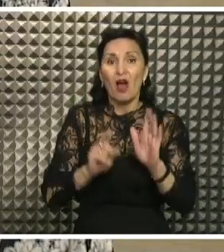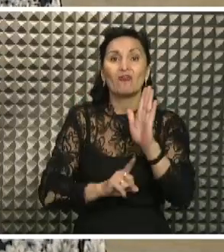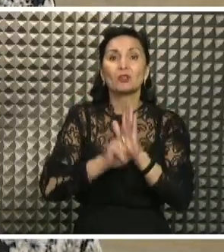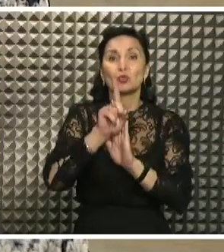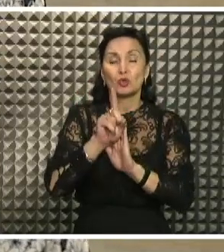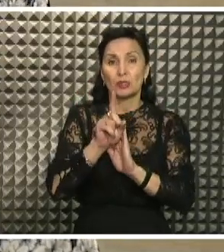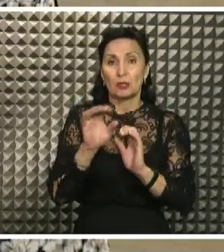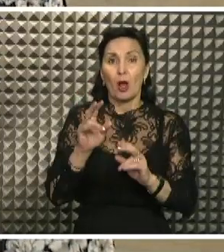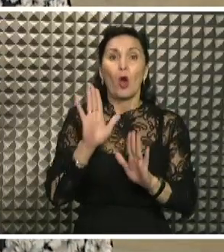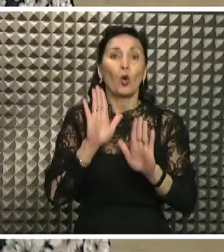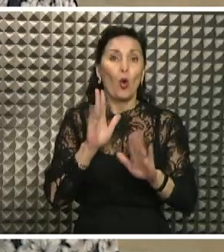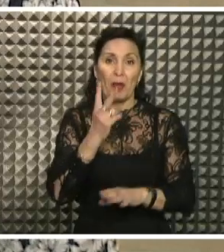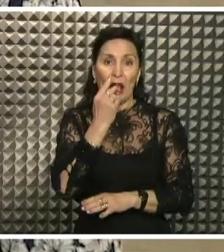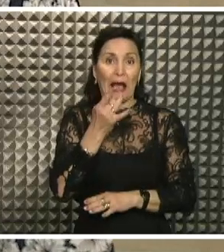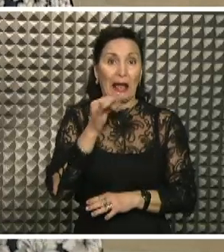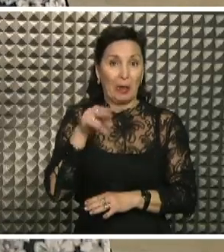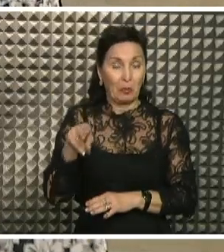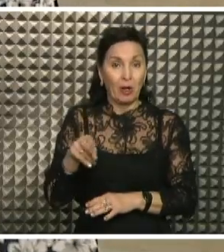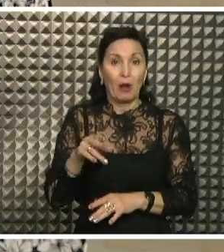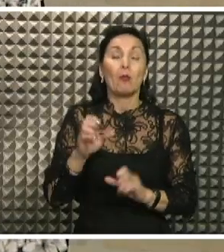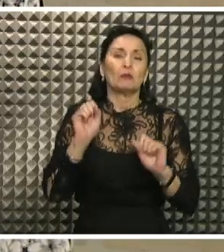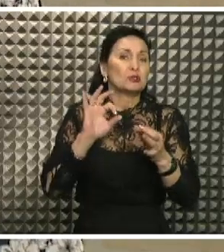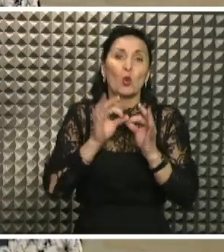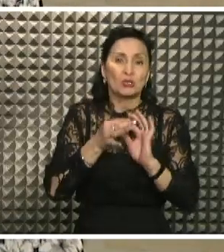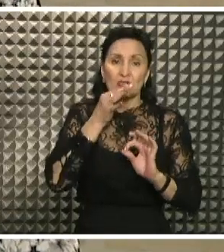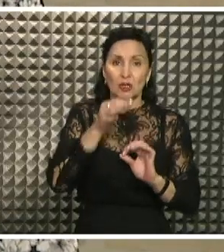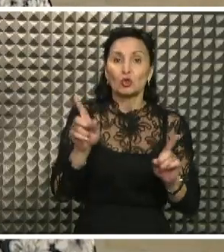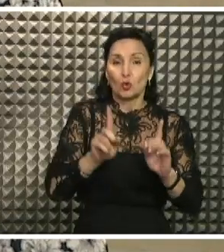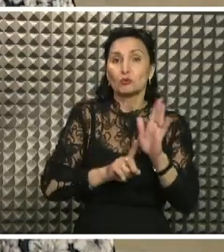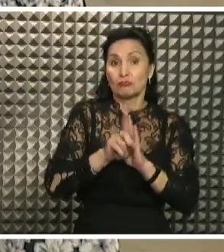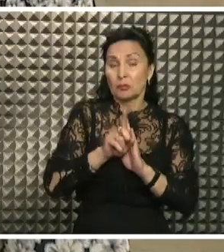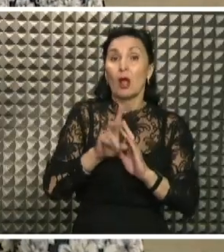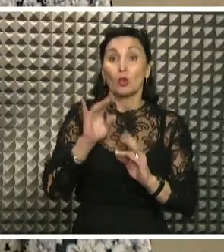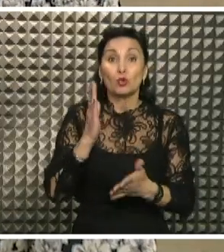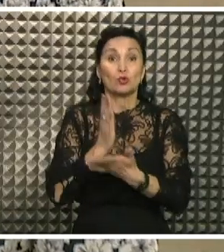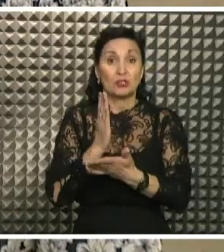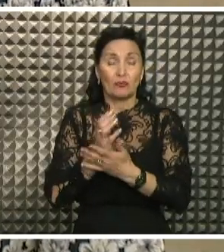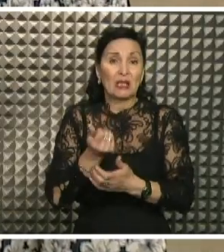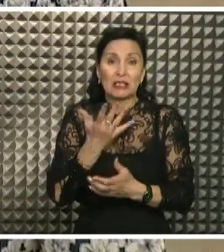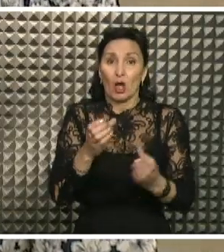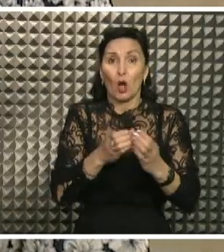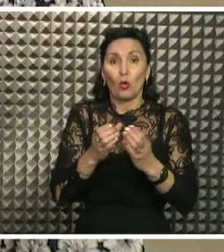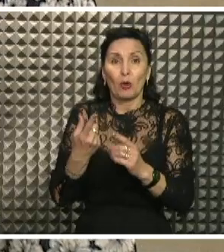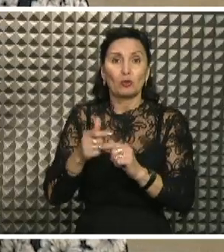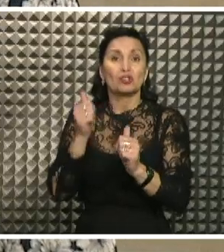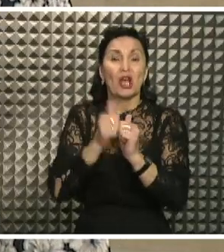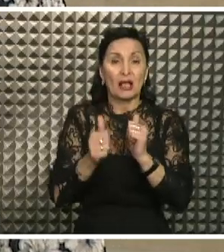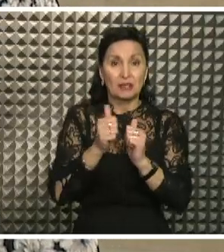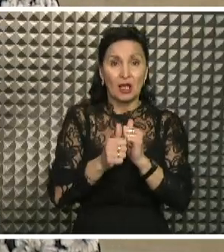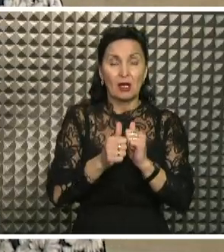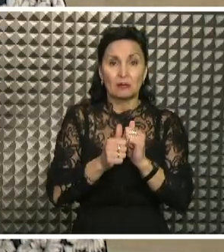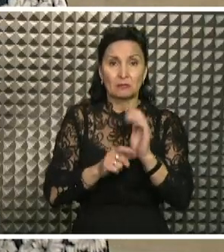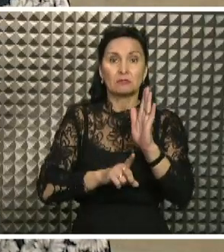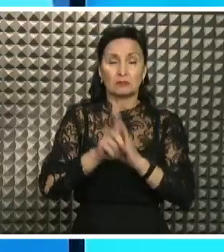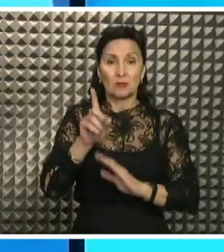возбудителя, кроме гриппа. Поэтому очень сложно сказать, что превалирует. Но существует несколько групп, которые наиболее часто